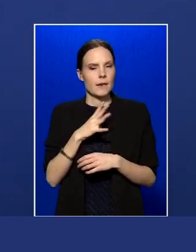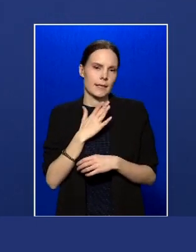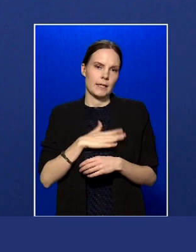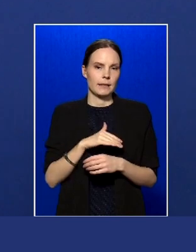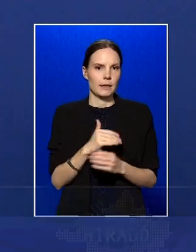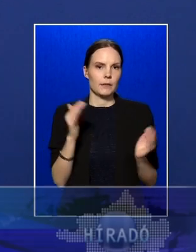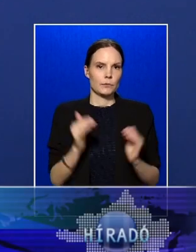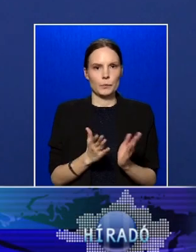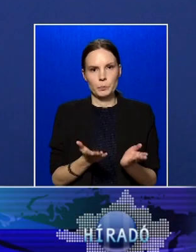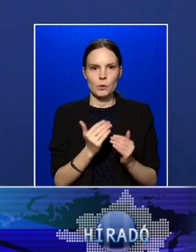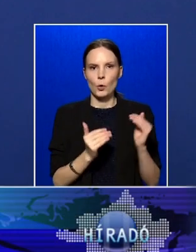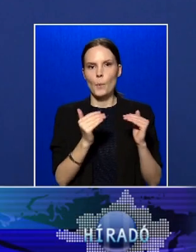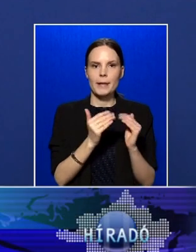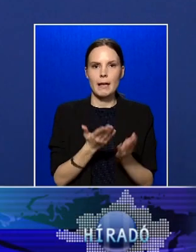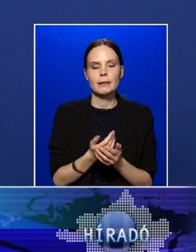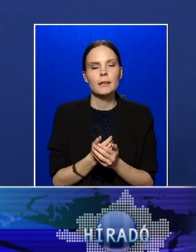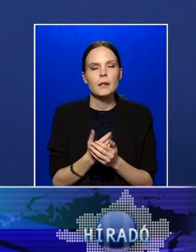kompenzálni. Egy sor olyan